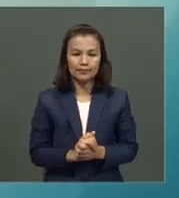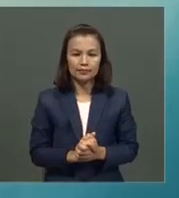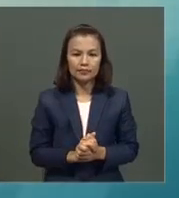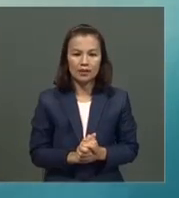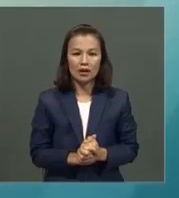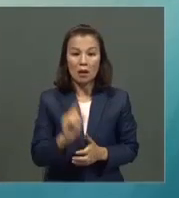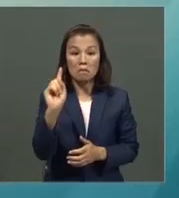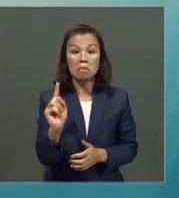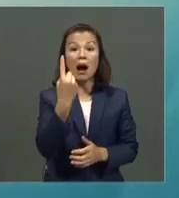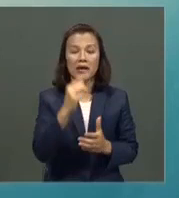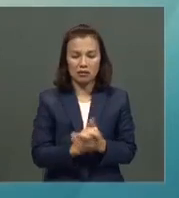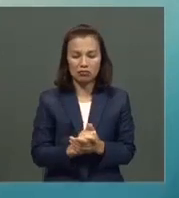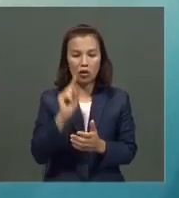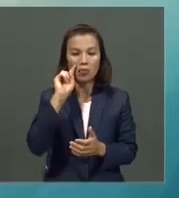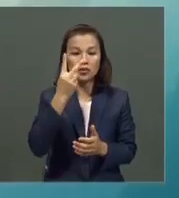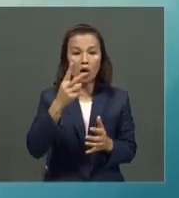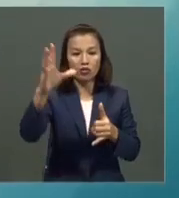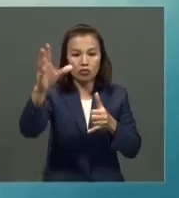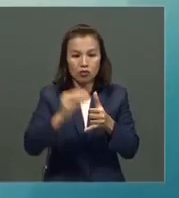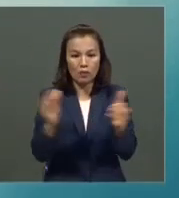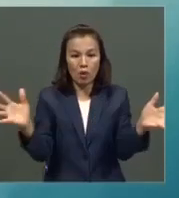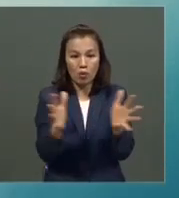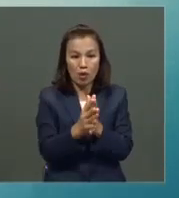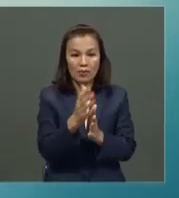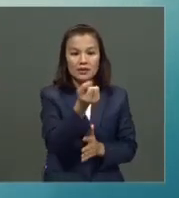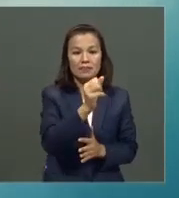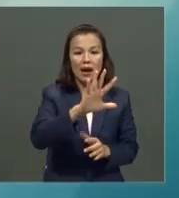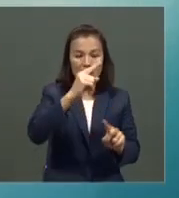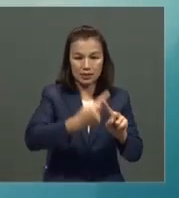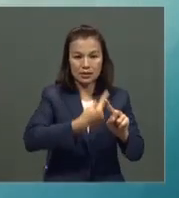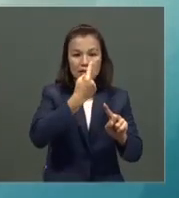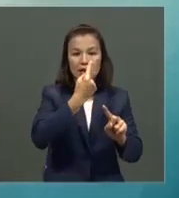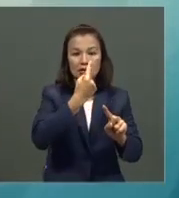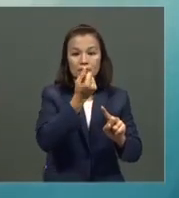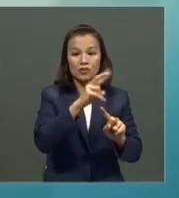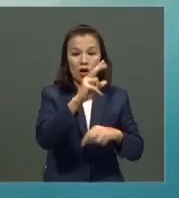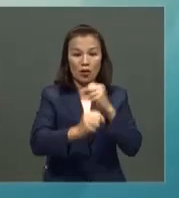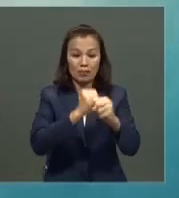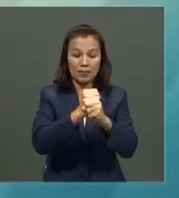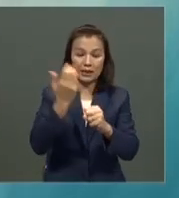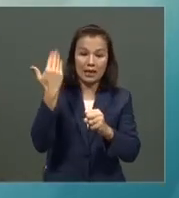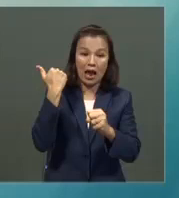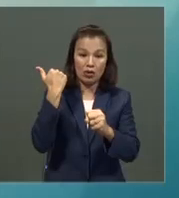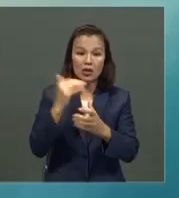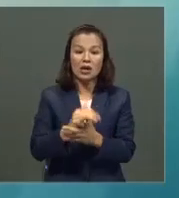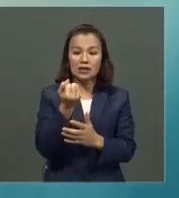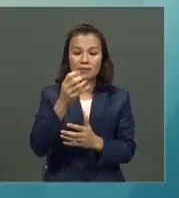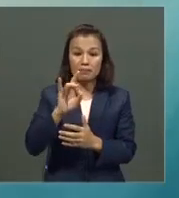ใหม่นะคะประเทศไทยนับรวมตั้งแต่15ธันวาคมปีที่แล้วนะคะจนกระทั่งถึง28มกราคม